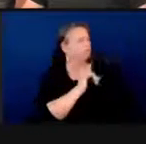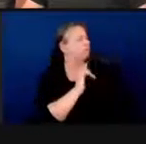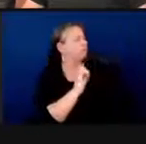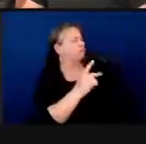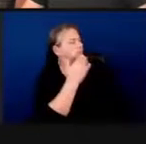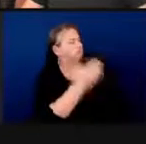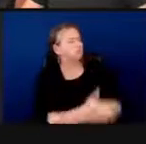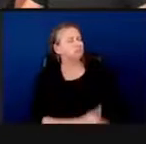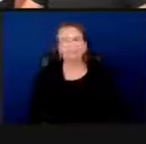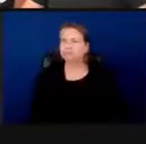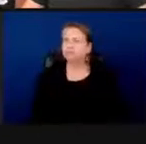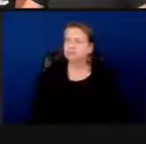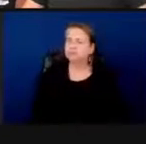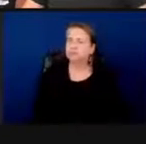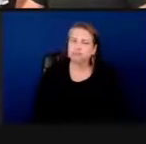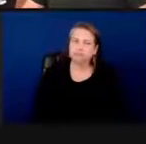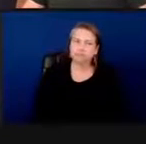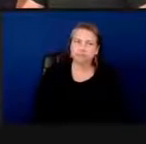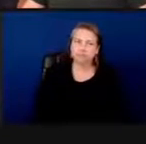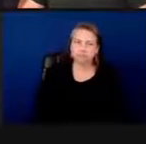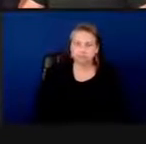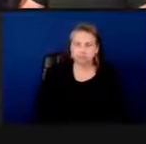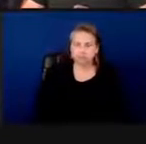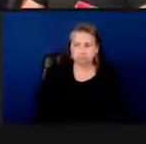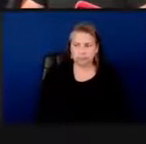معنا على أرض الواقع. شكرا.